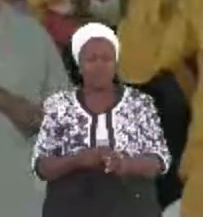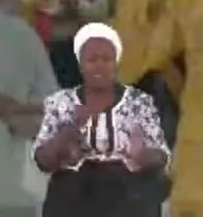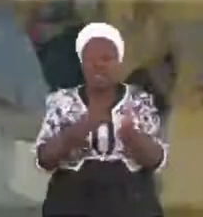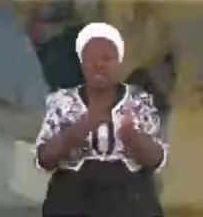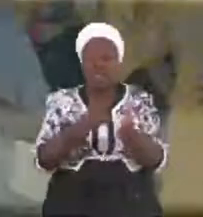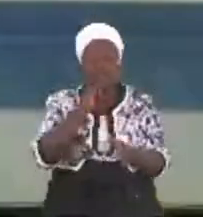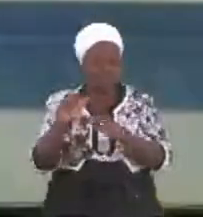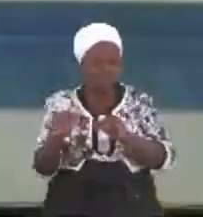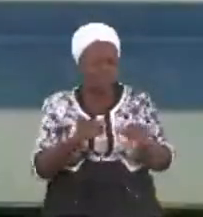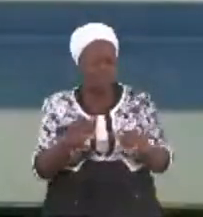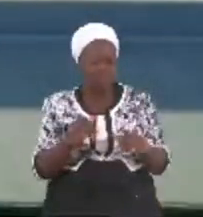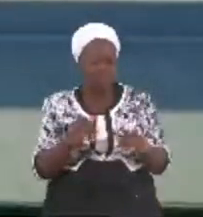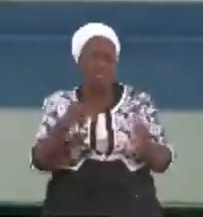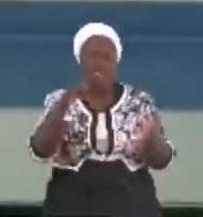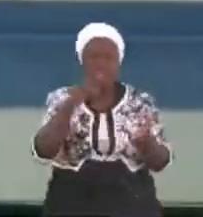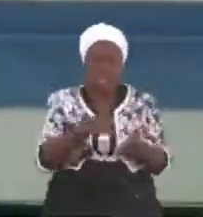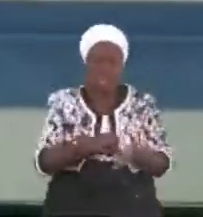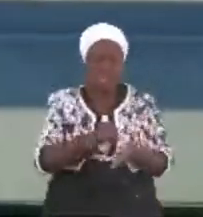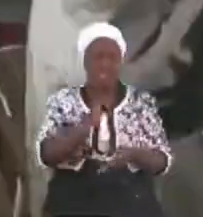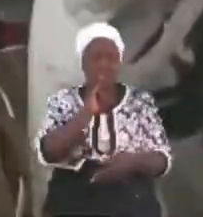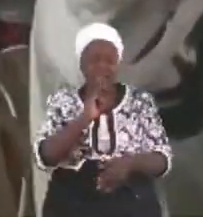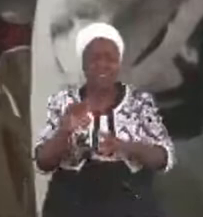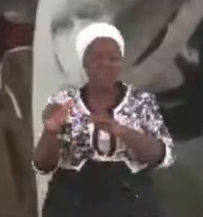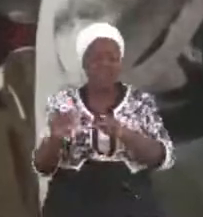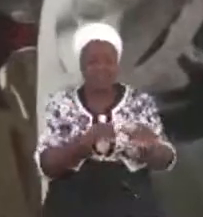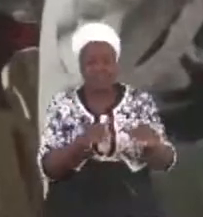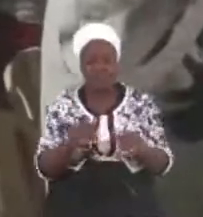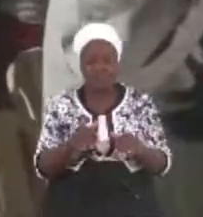C'est fait. C'est fait.